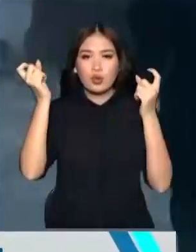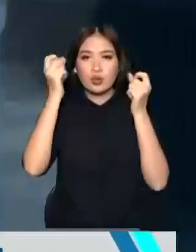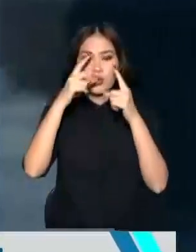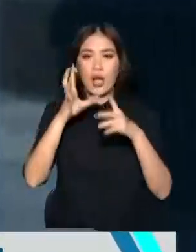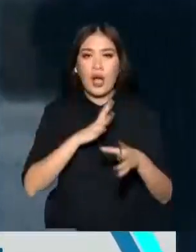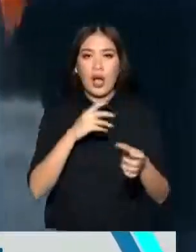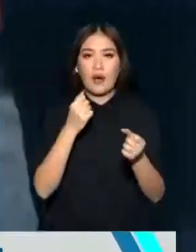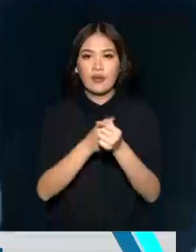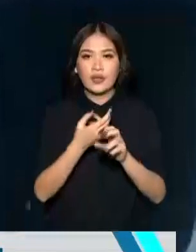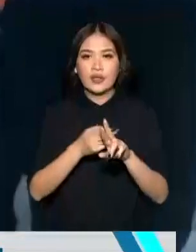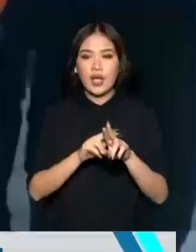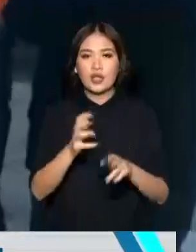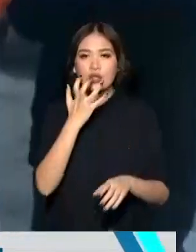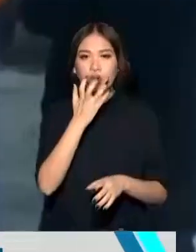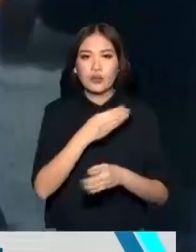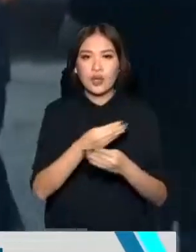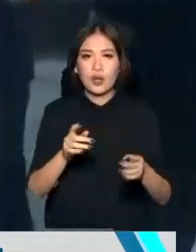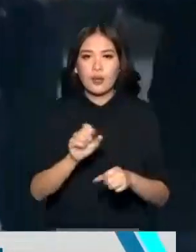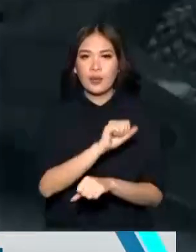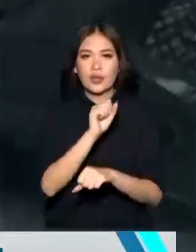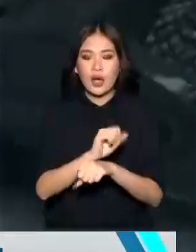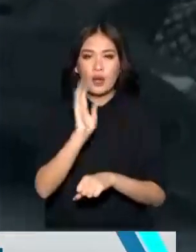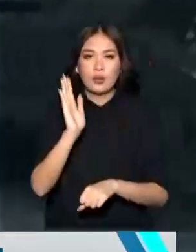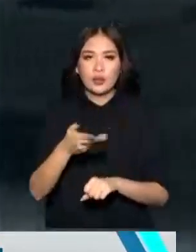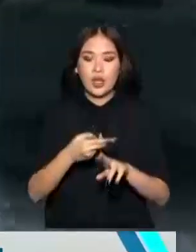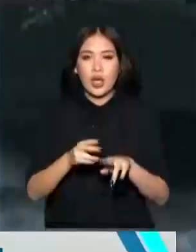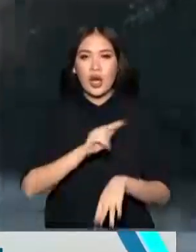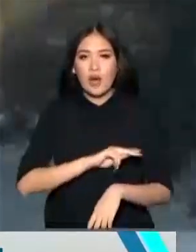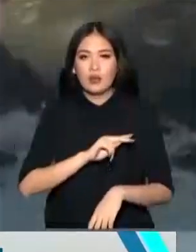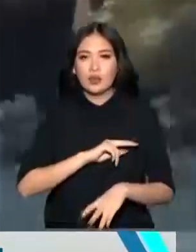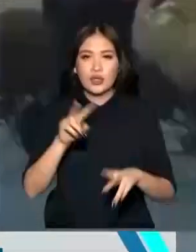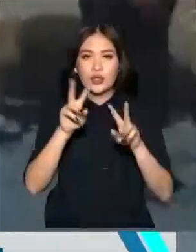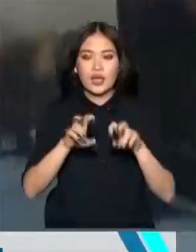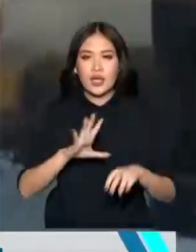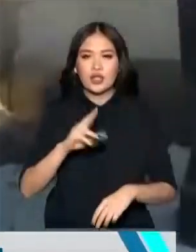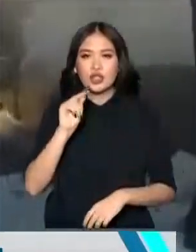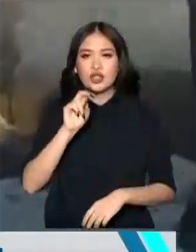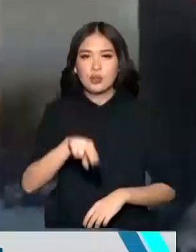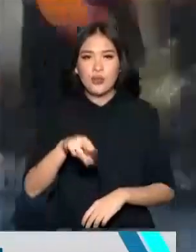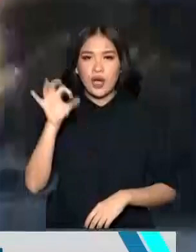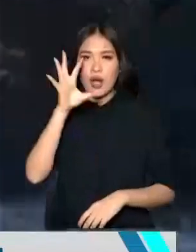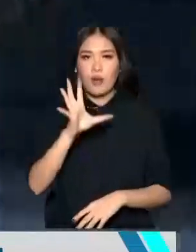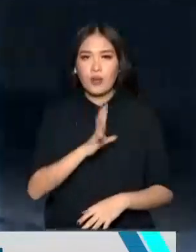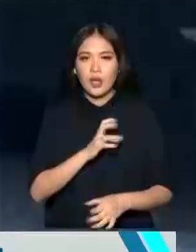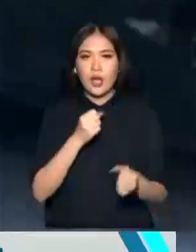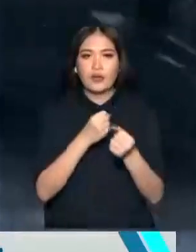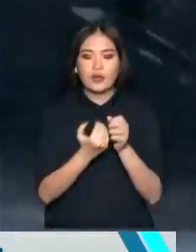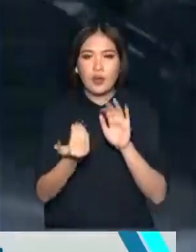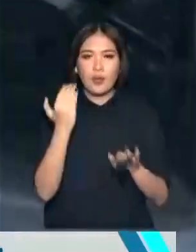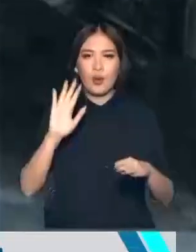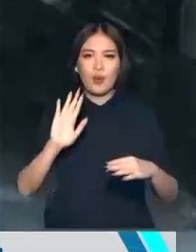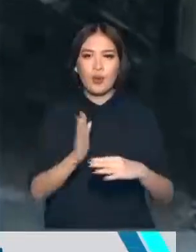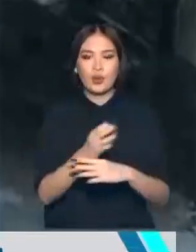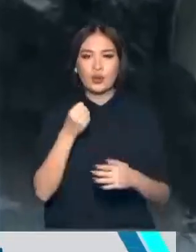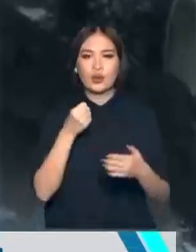устранения аварии подачу тепла придется прекратить. Работы будут вести в экстренном режиме аварийные бригады до полного